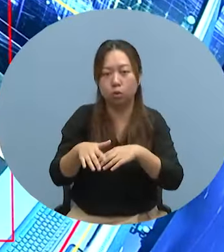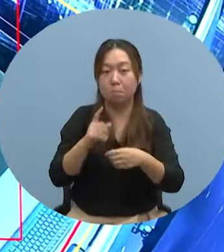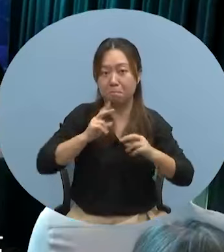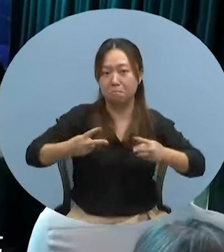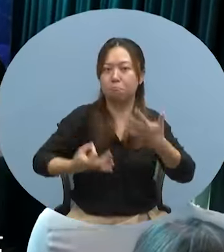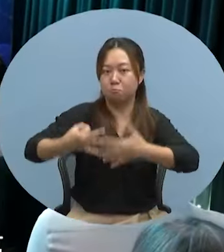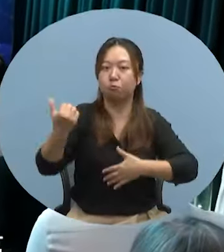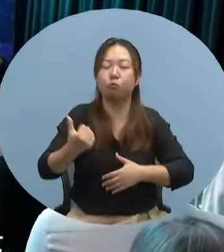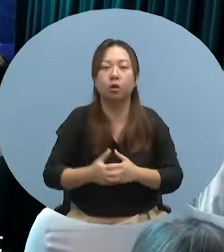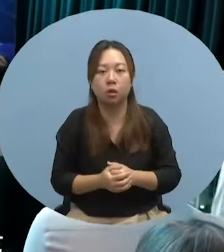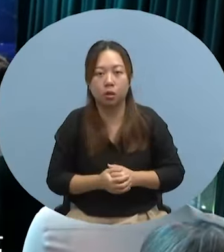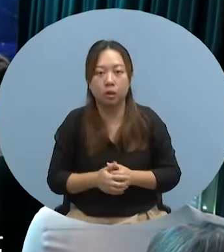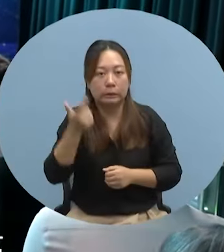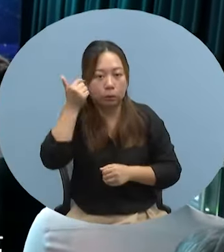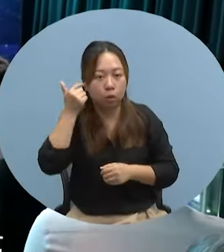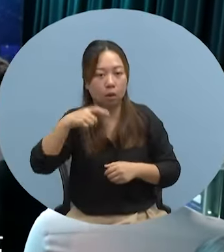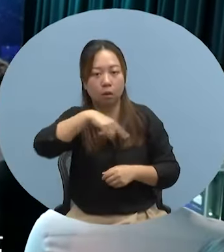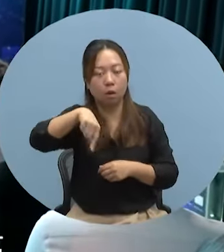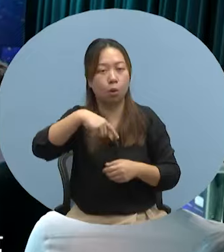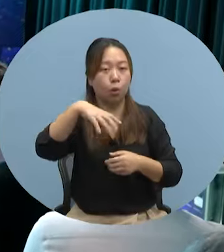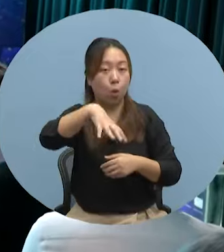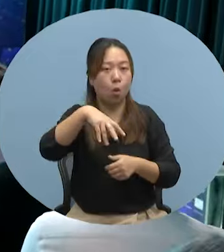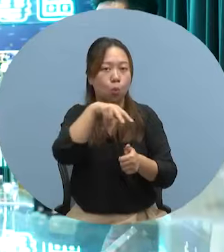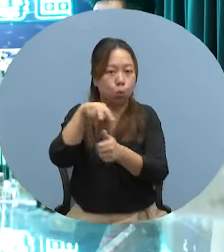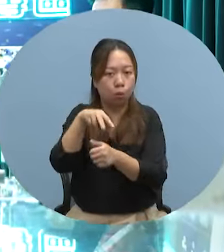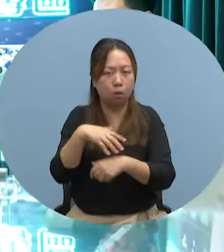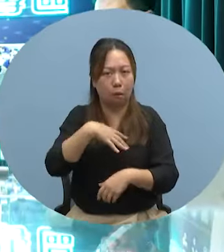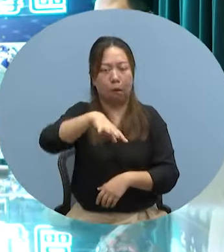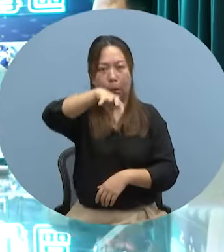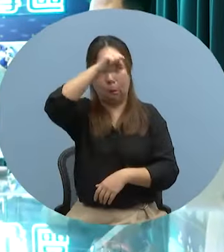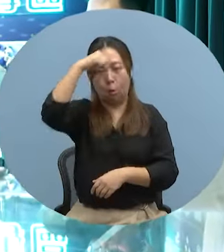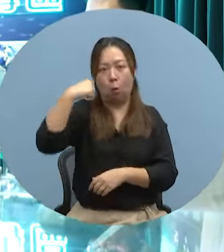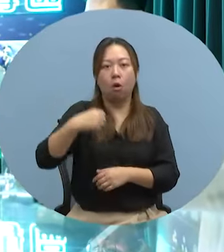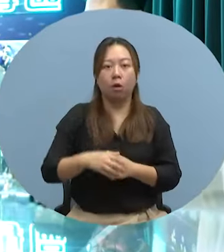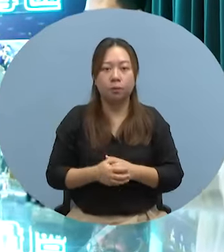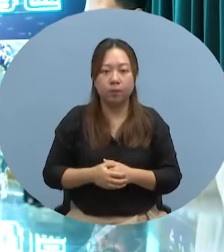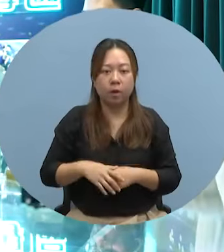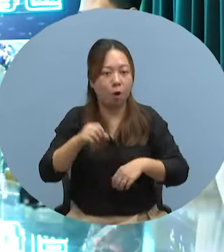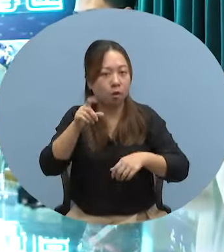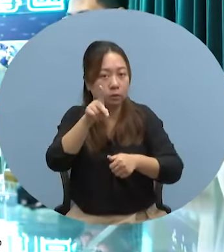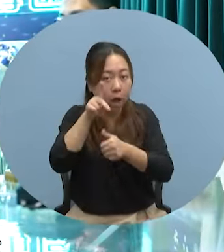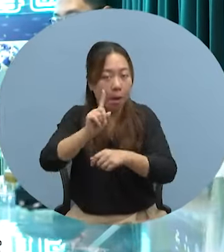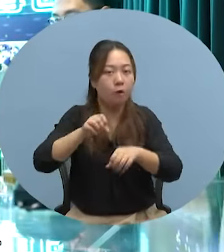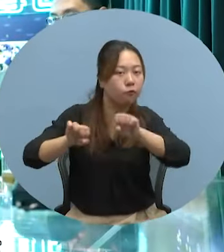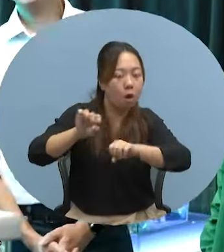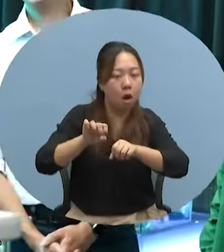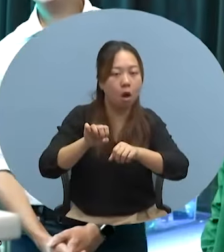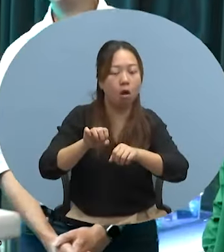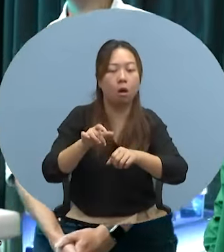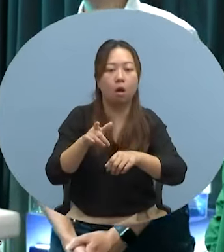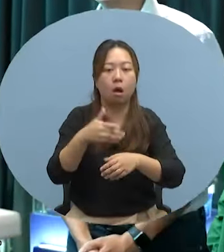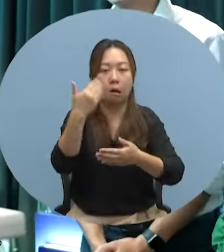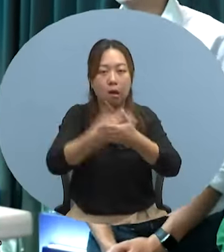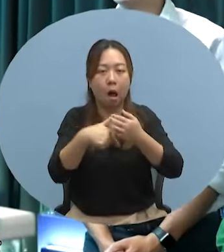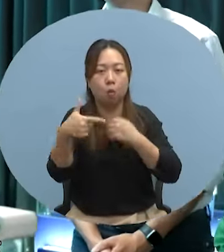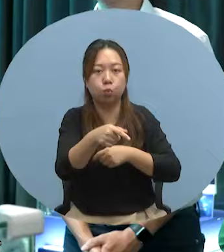的改善。有一個智慧工地管理專區，我印象最深刻的，透過科技可以令到工業